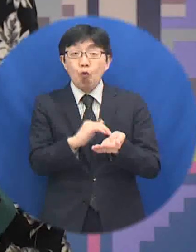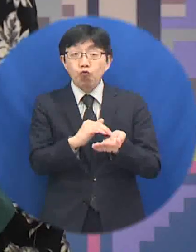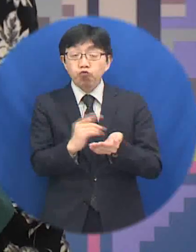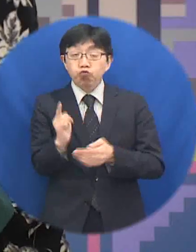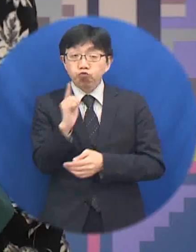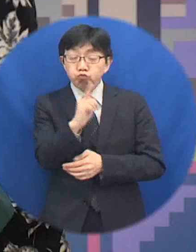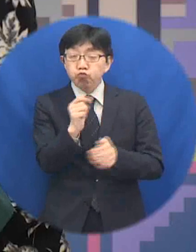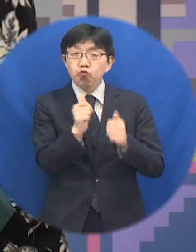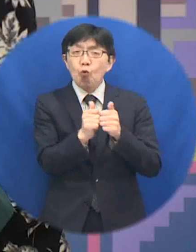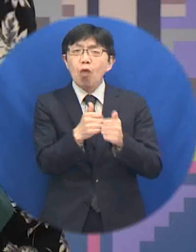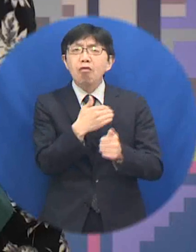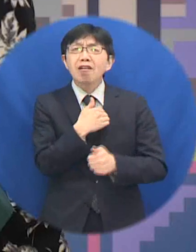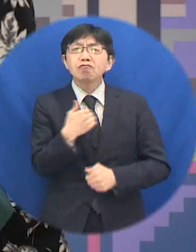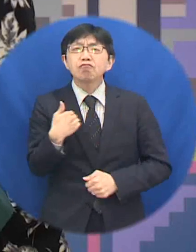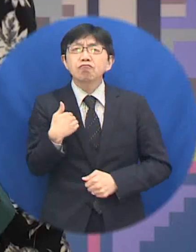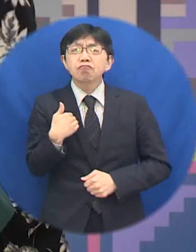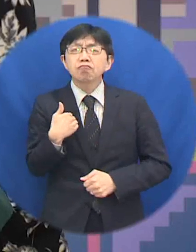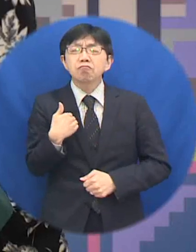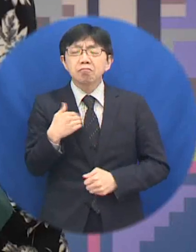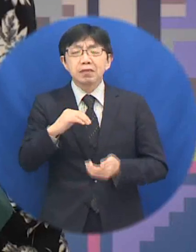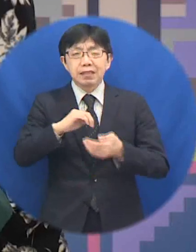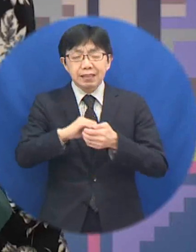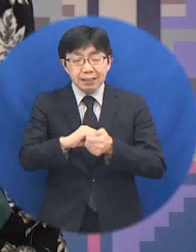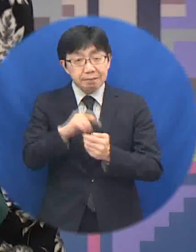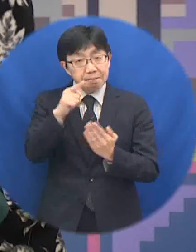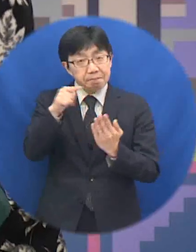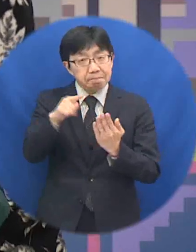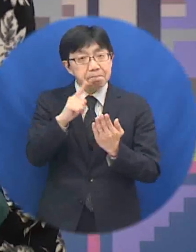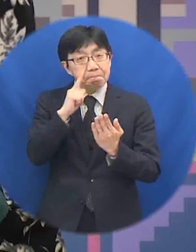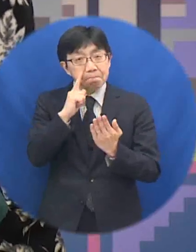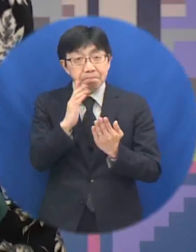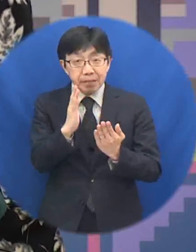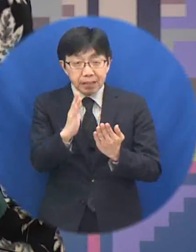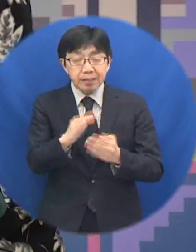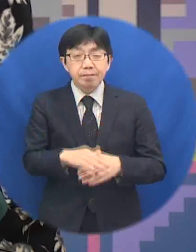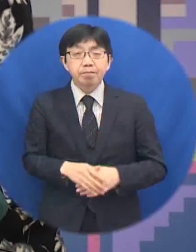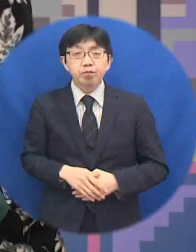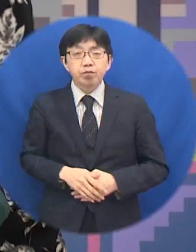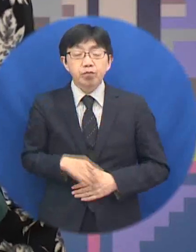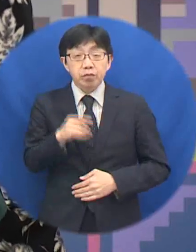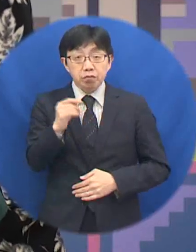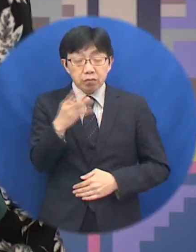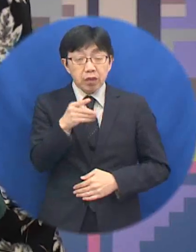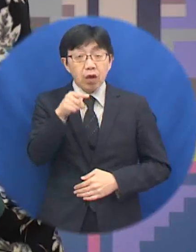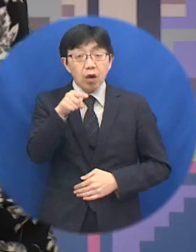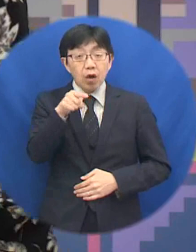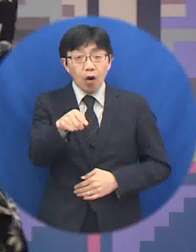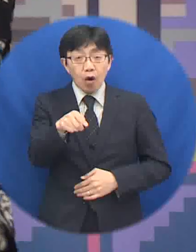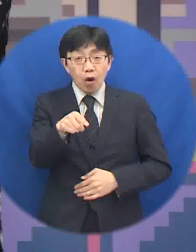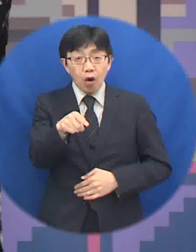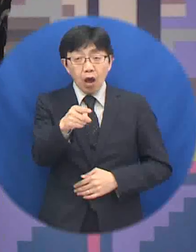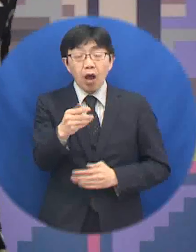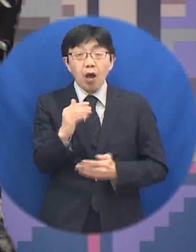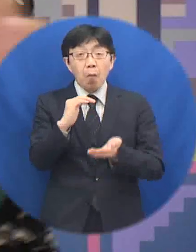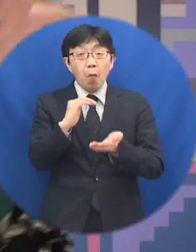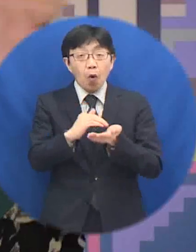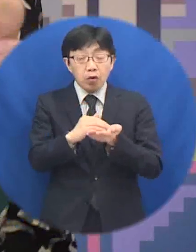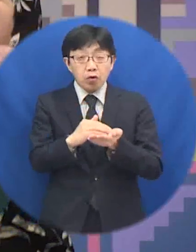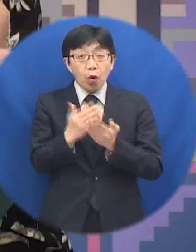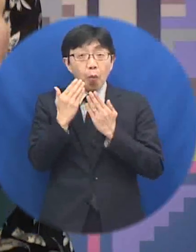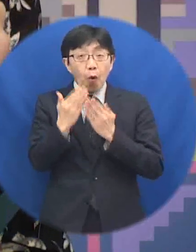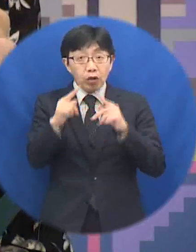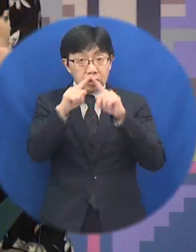、検診を受けていただければと思います。また、合わせてですね、問診票などもついておりますので、